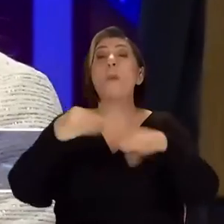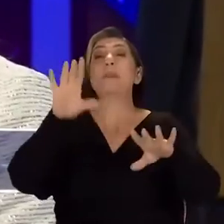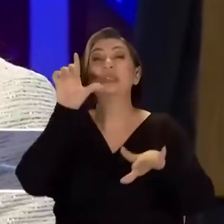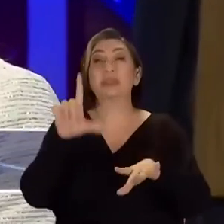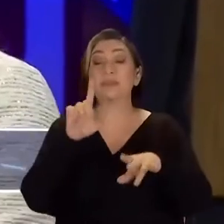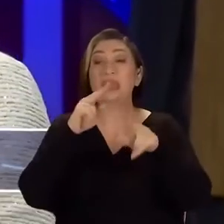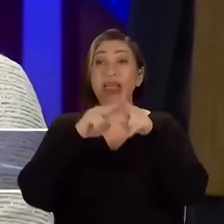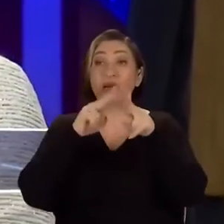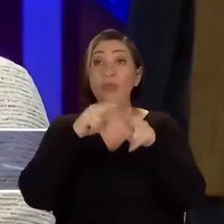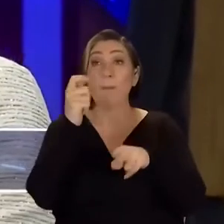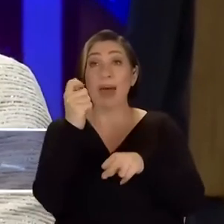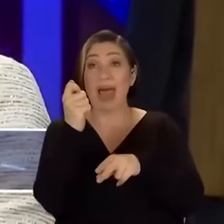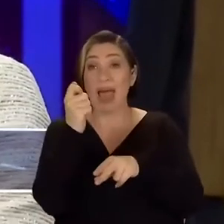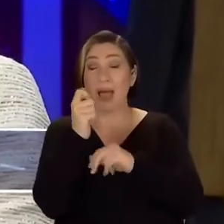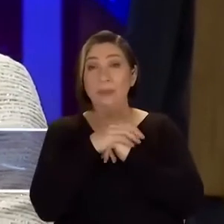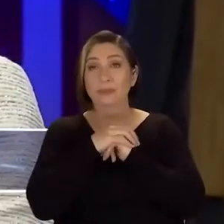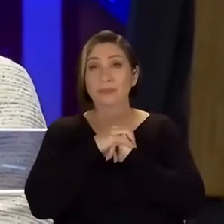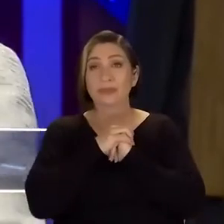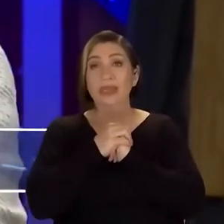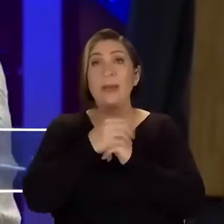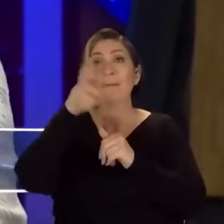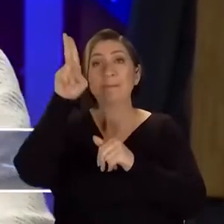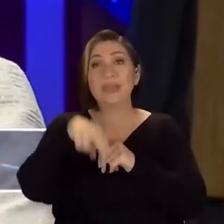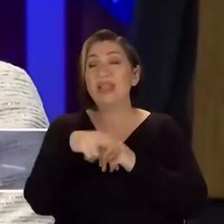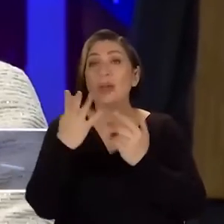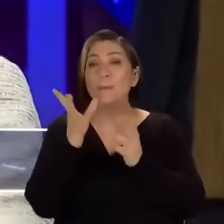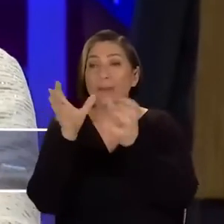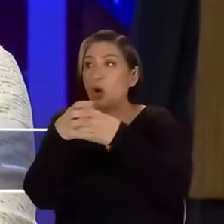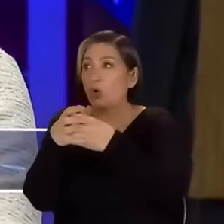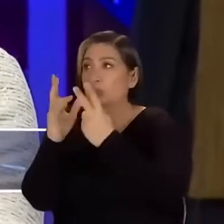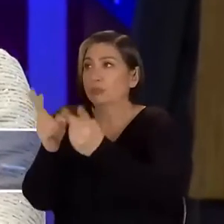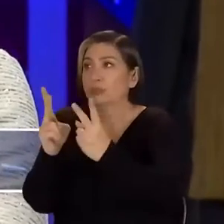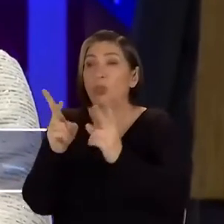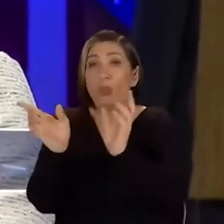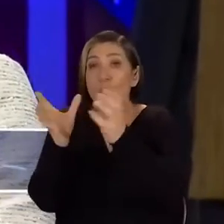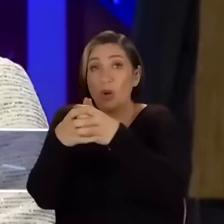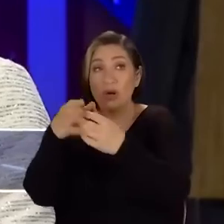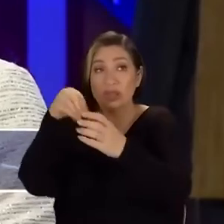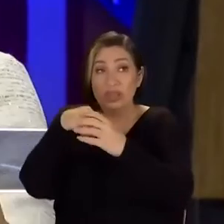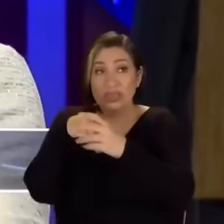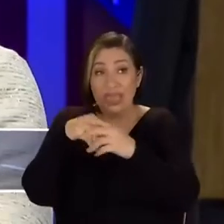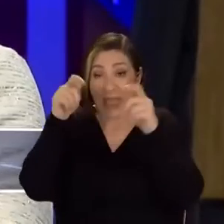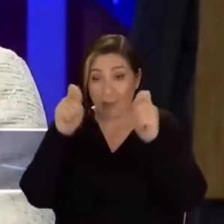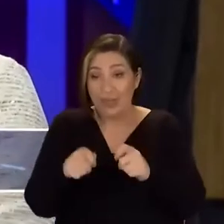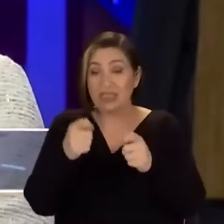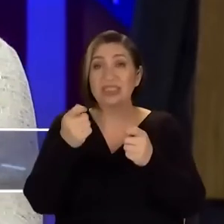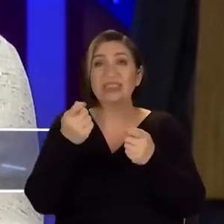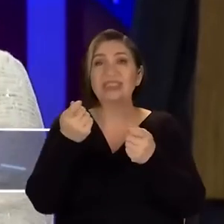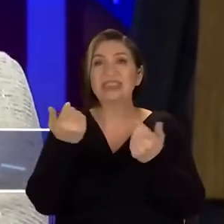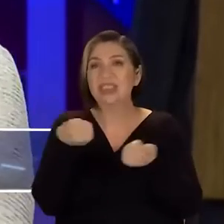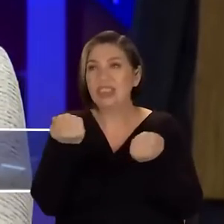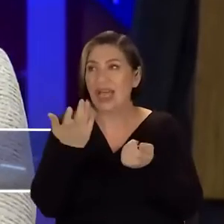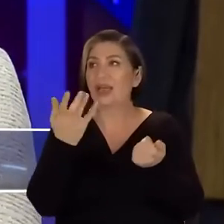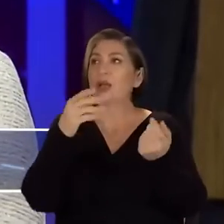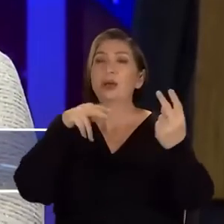kripto paralar ve aslında bu Bitcoin de bir blockchain. Blockchain'ler üzerindeki yapılan işlemler, bugün böyle